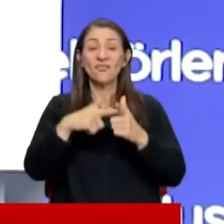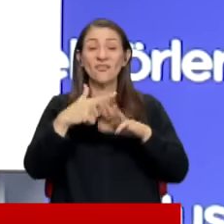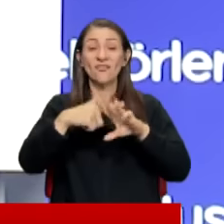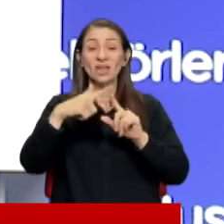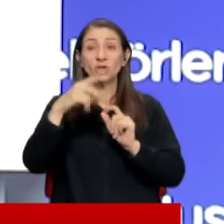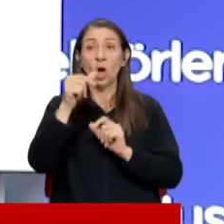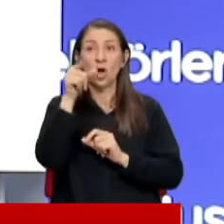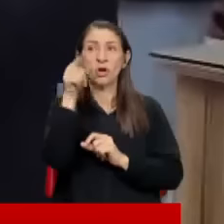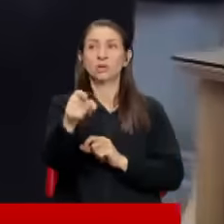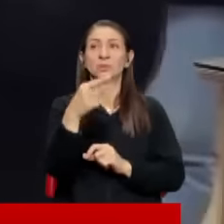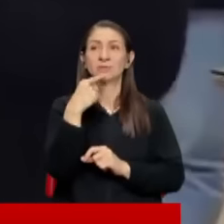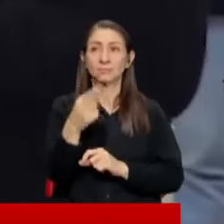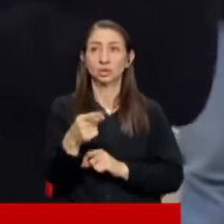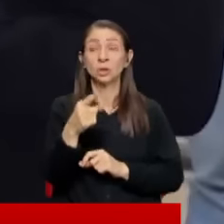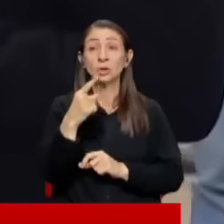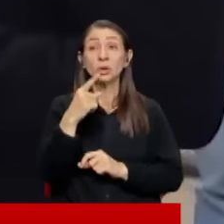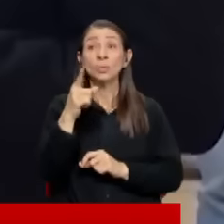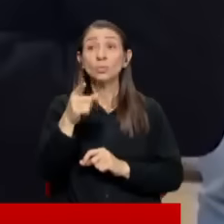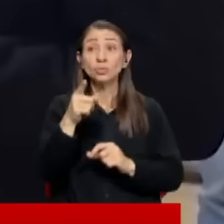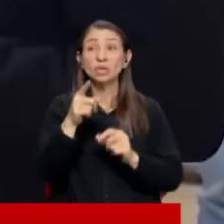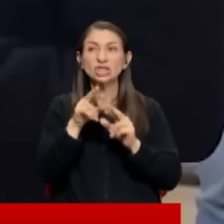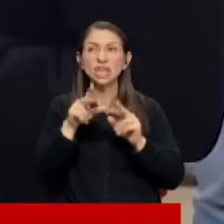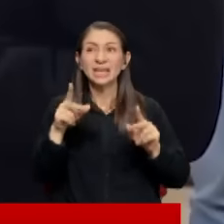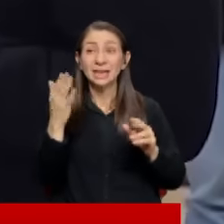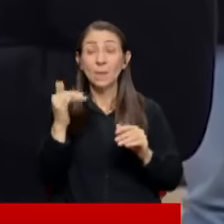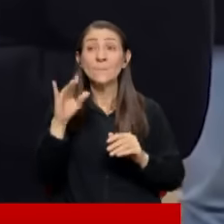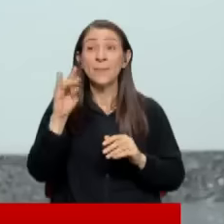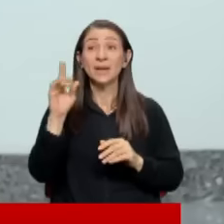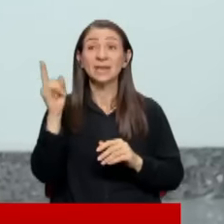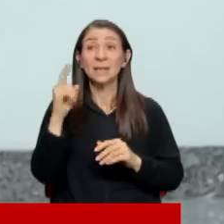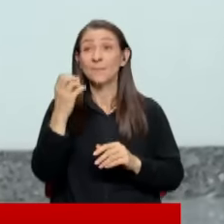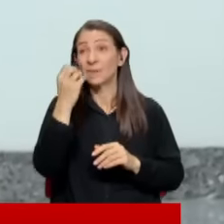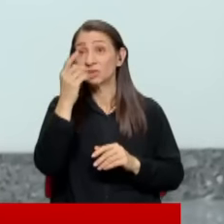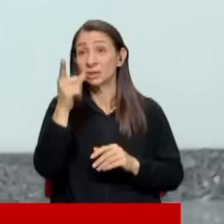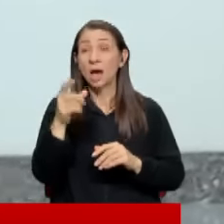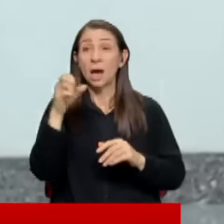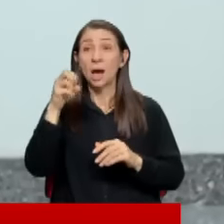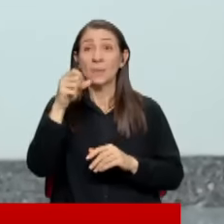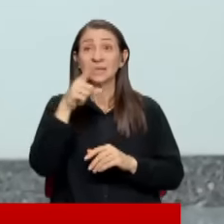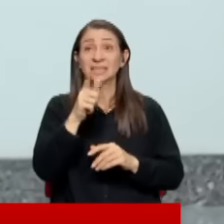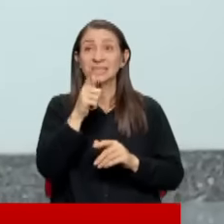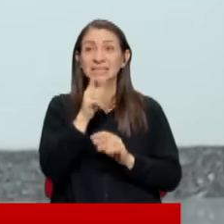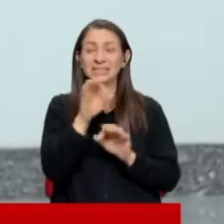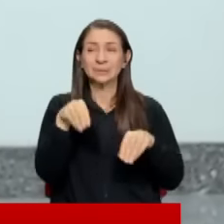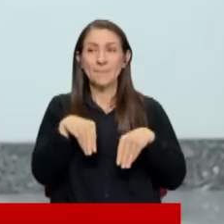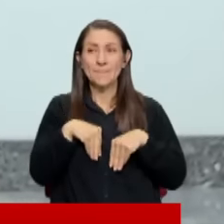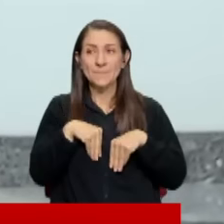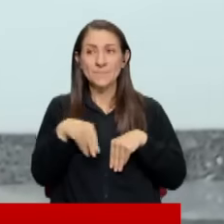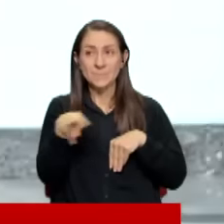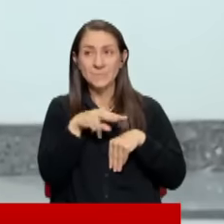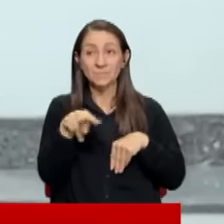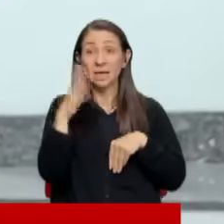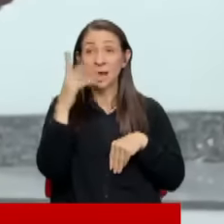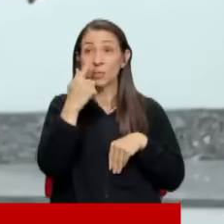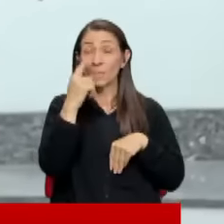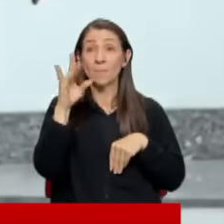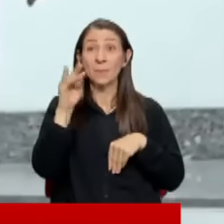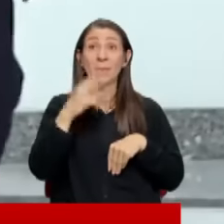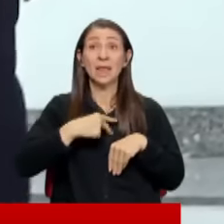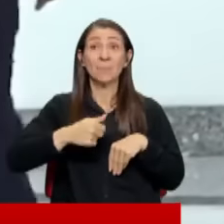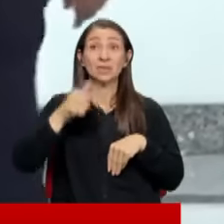FETÖ'cülükle suçlamıştı Vergili. Cumhur'da çatlak yorumlarına MHP lideri Bahçeli de AK Parti'de sessiz kalırken Karabük'ün MHP'li